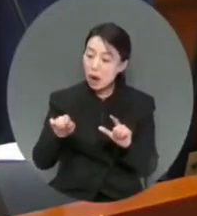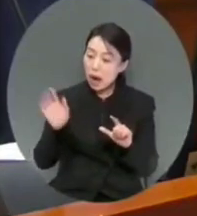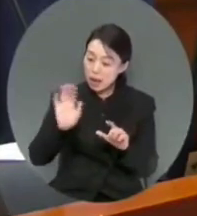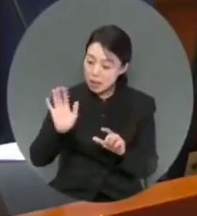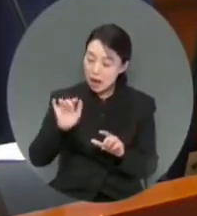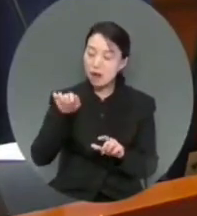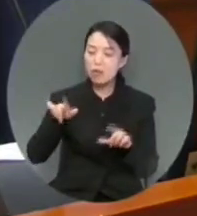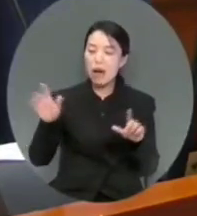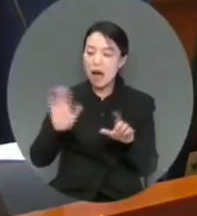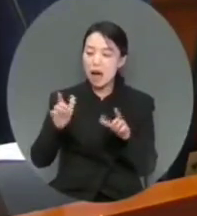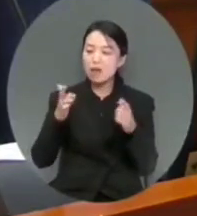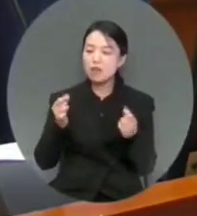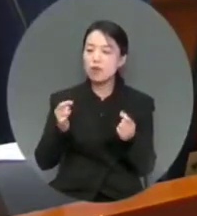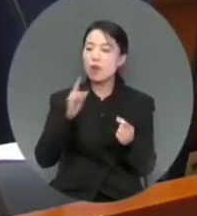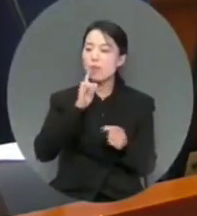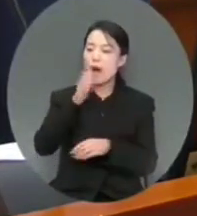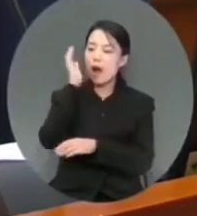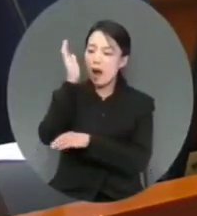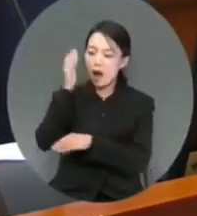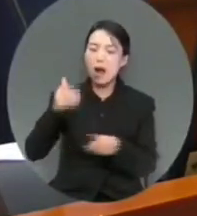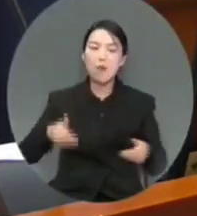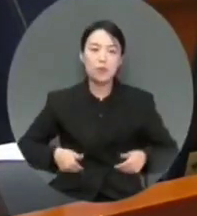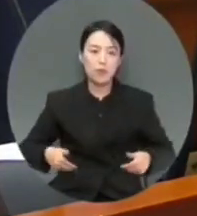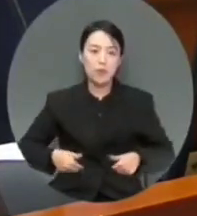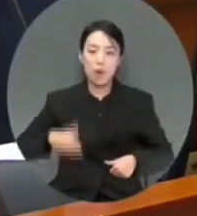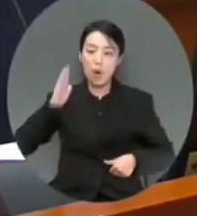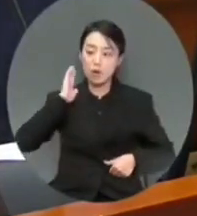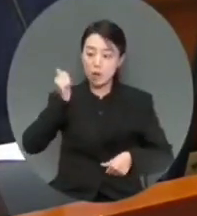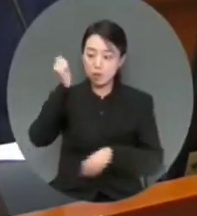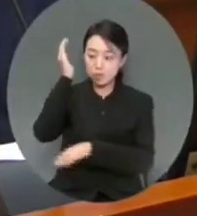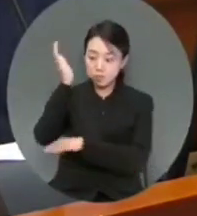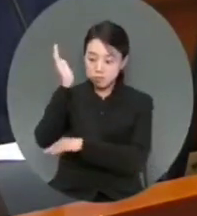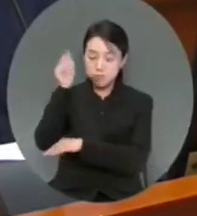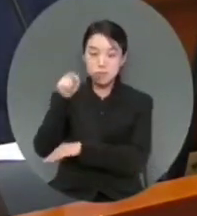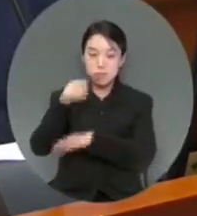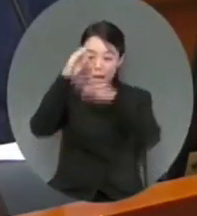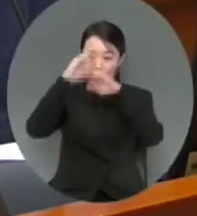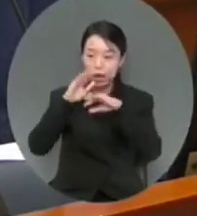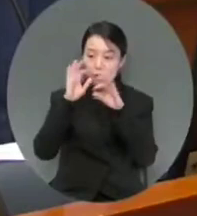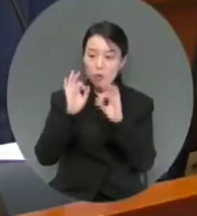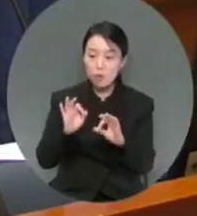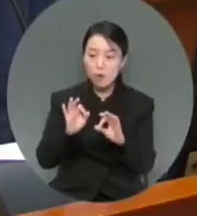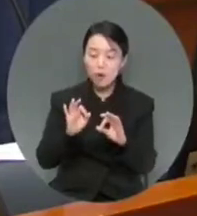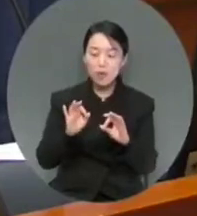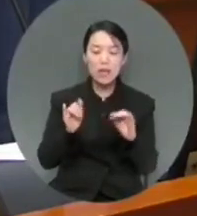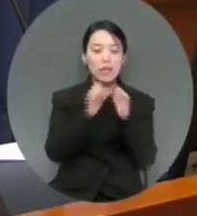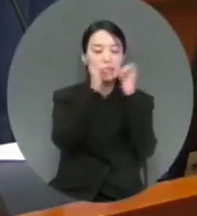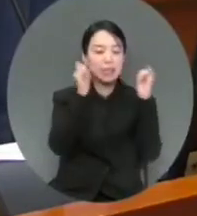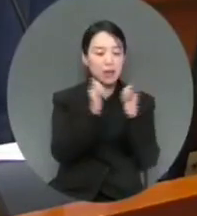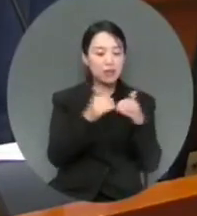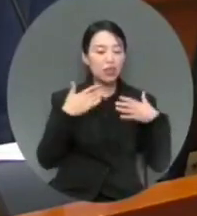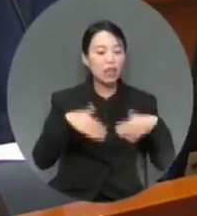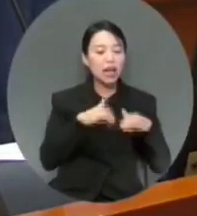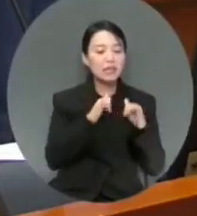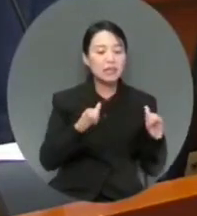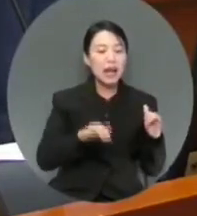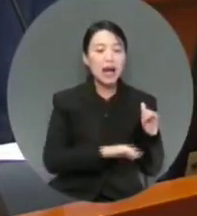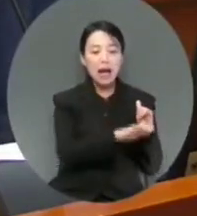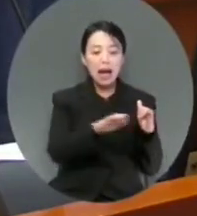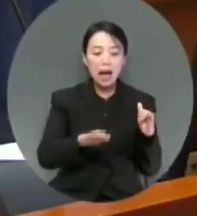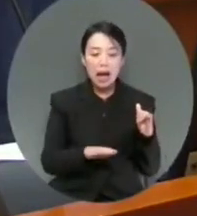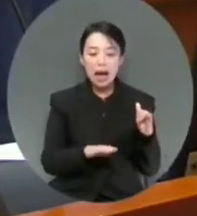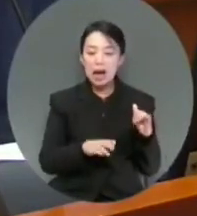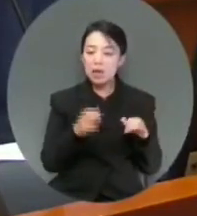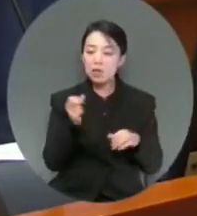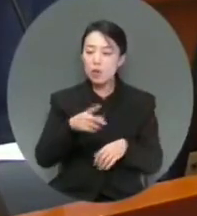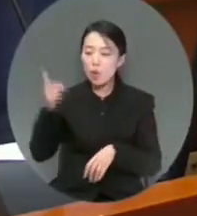거예요. 아까도 근데 대통령의 그 말씀드렸지만은, 메시지는 예. 사회적 약자와 300만 명의 사회적 약자와